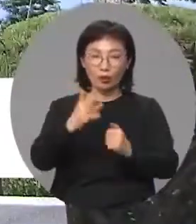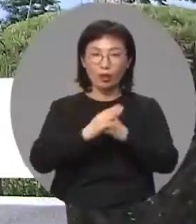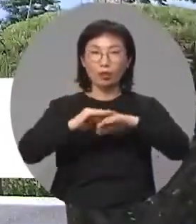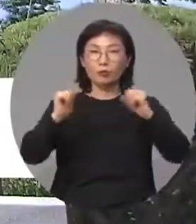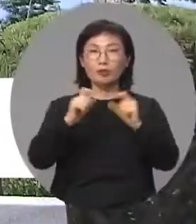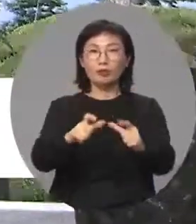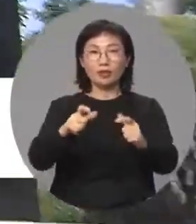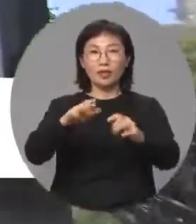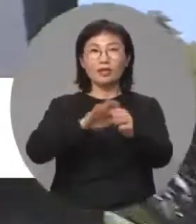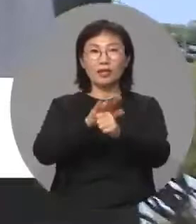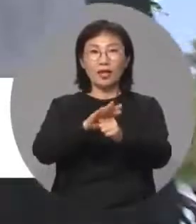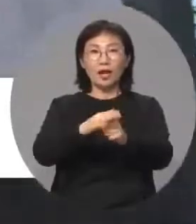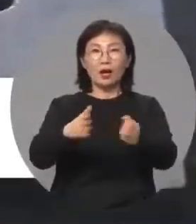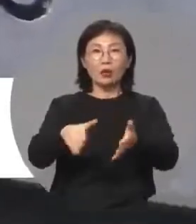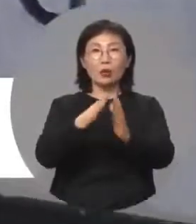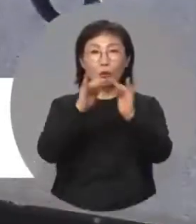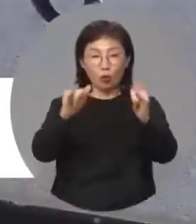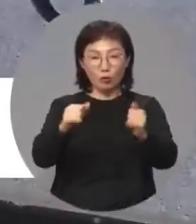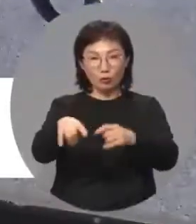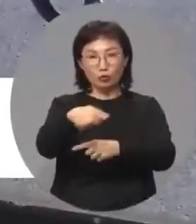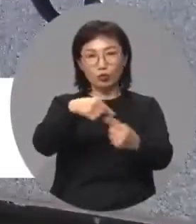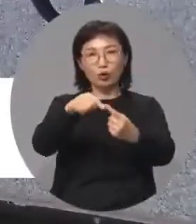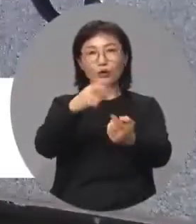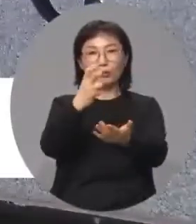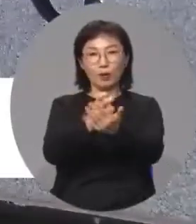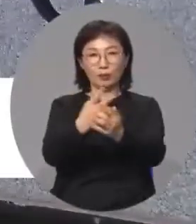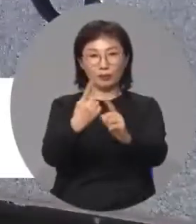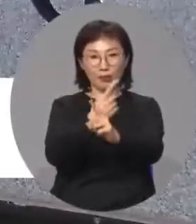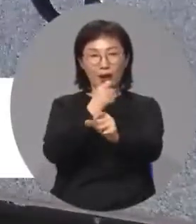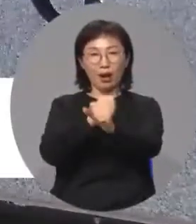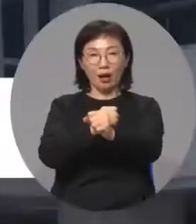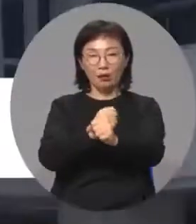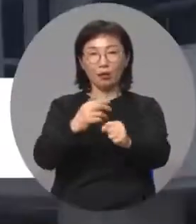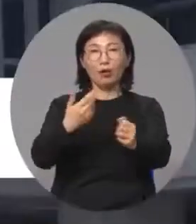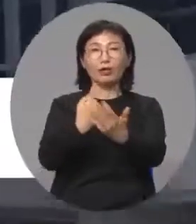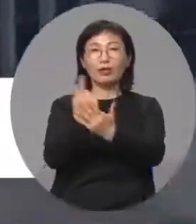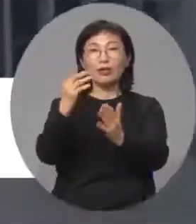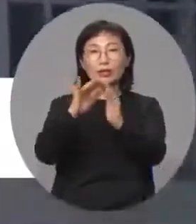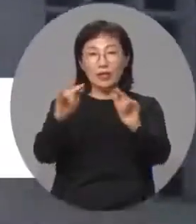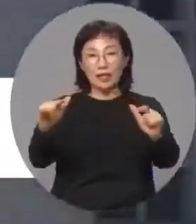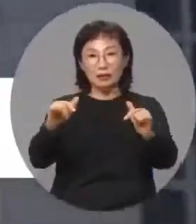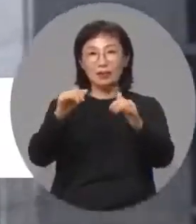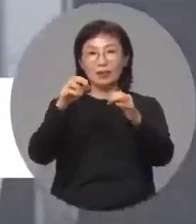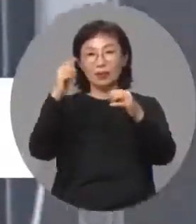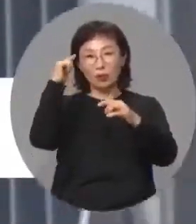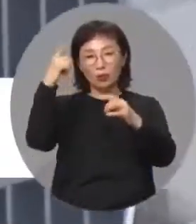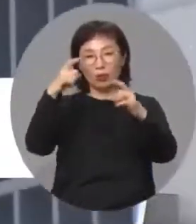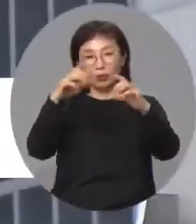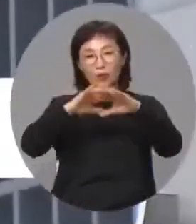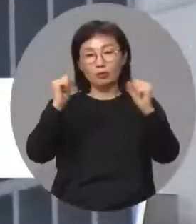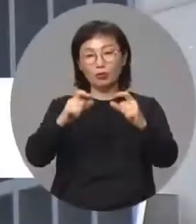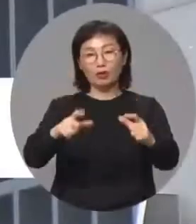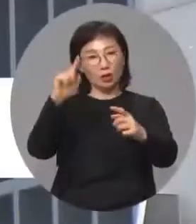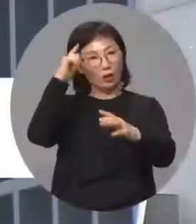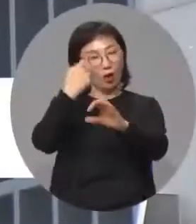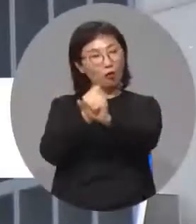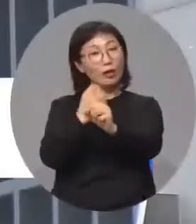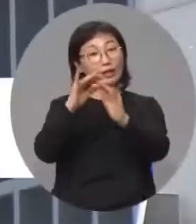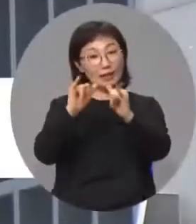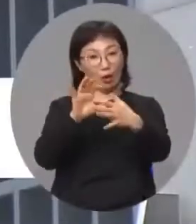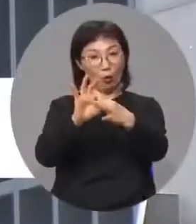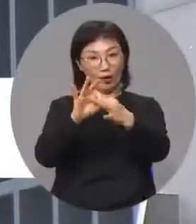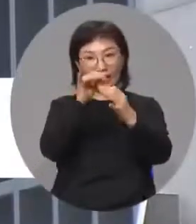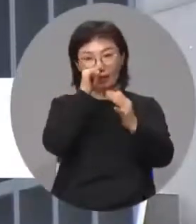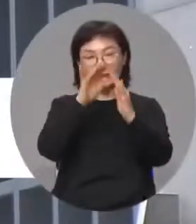전북 사랑도 민채 도 운영을 위한 조례를 제 종하고 출향 도민과 지역 연구자 등 전국과 관계를 맺은 사람들에게도